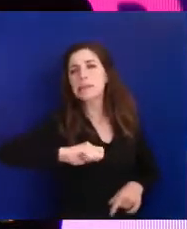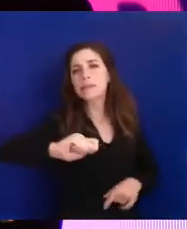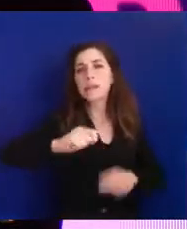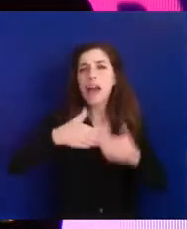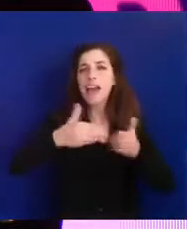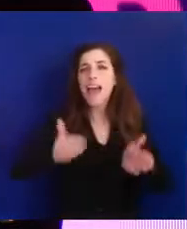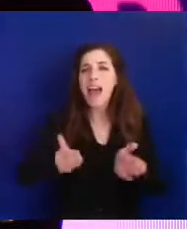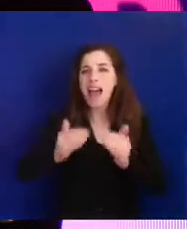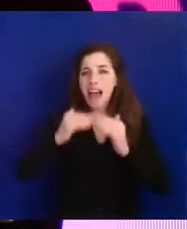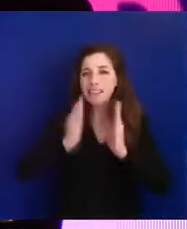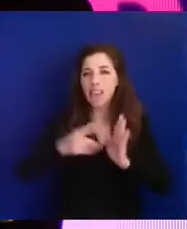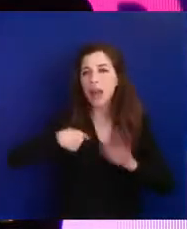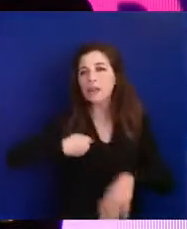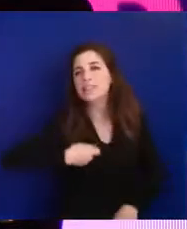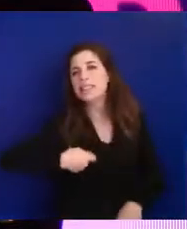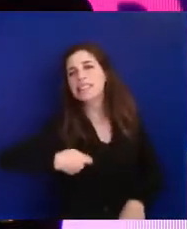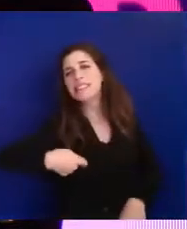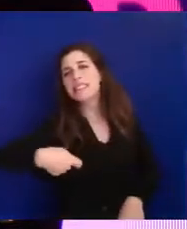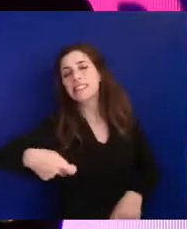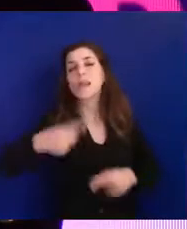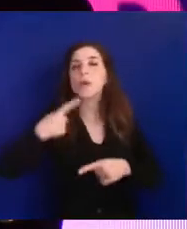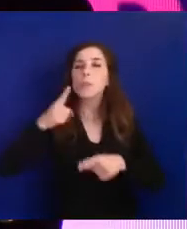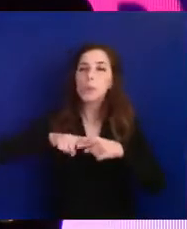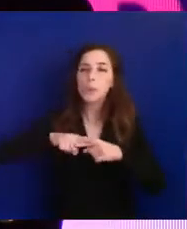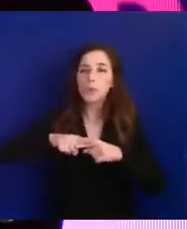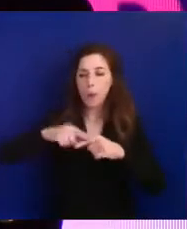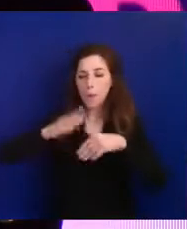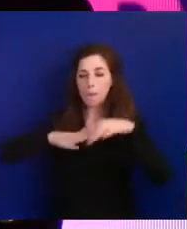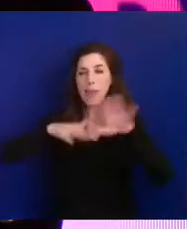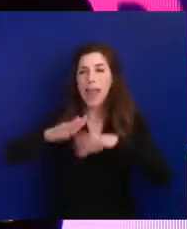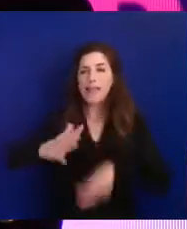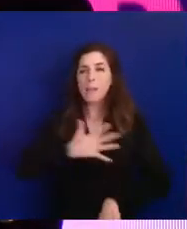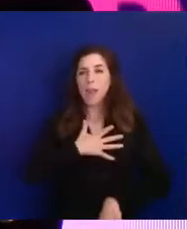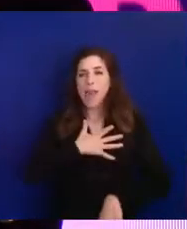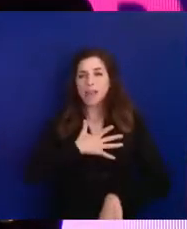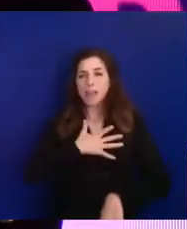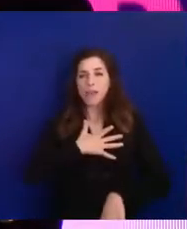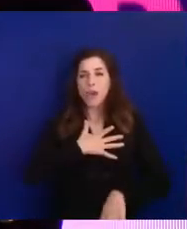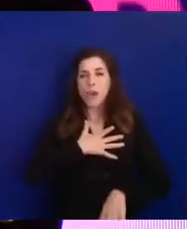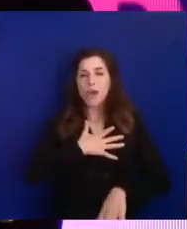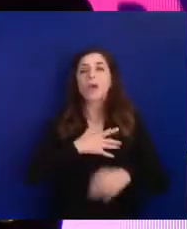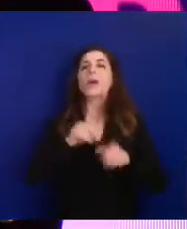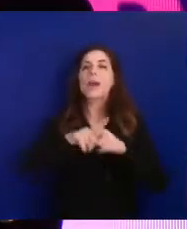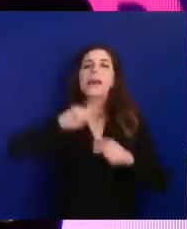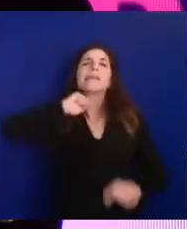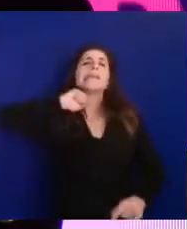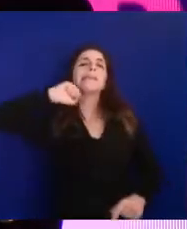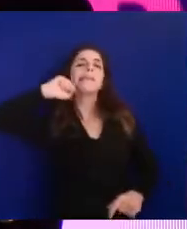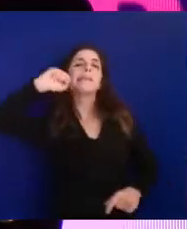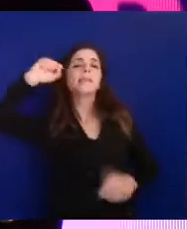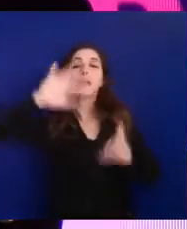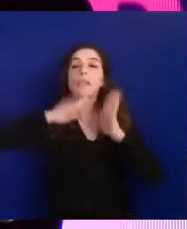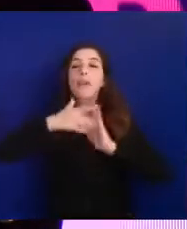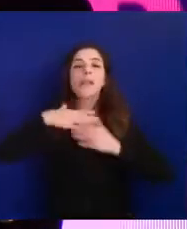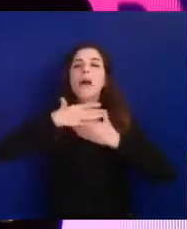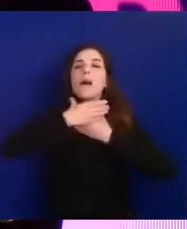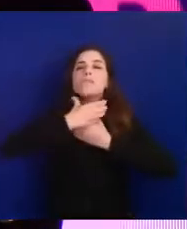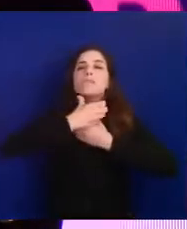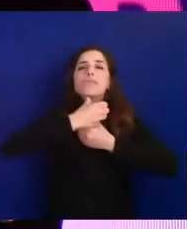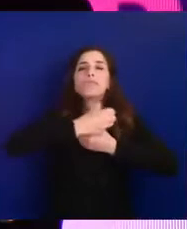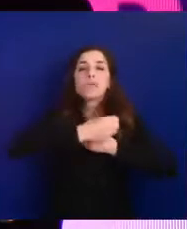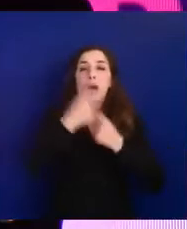tirava tirava la cinta ricordo che più stringeva e più mi sentivo soffocare la vista mi si annebbiava vedevo tutto